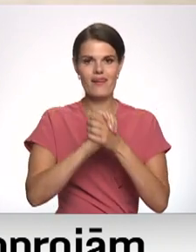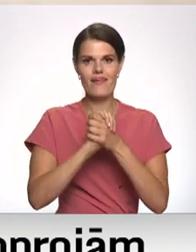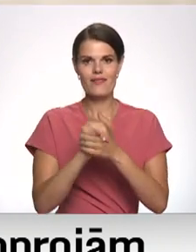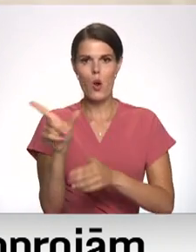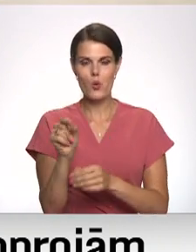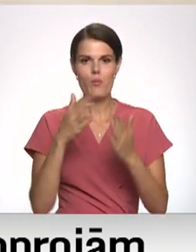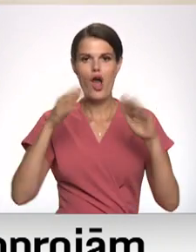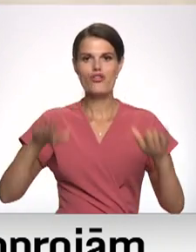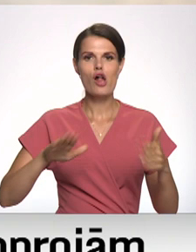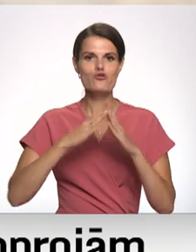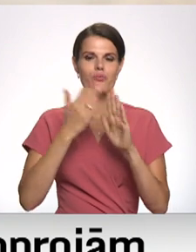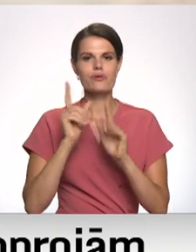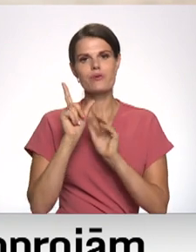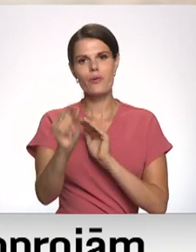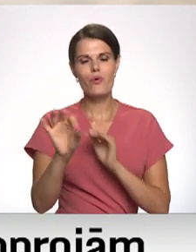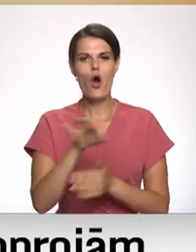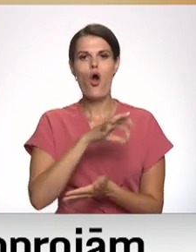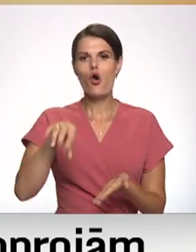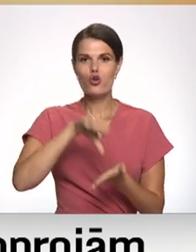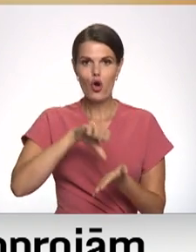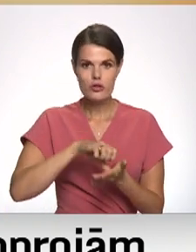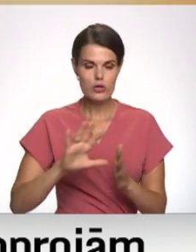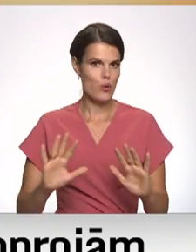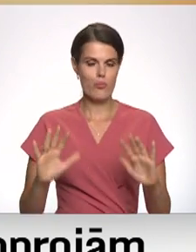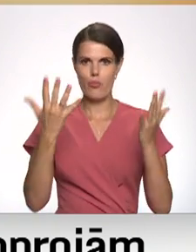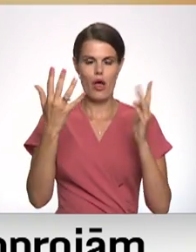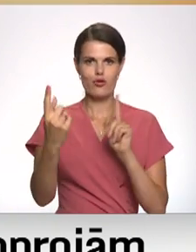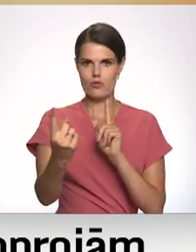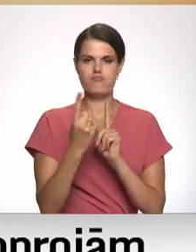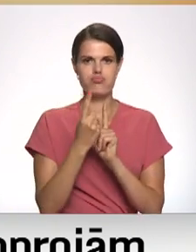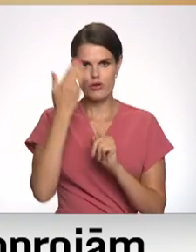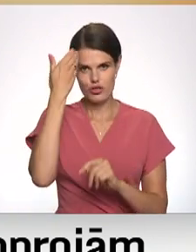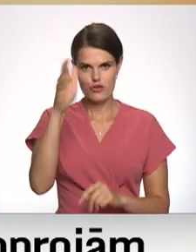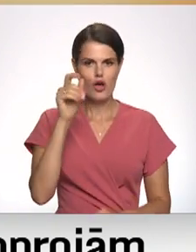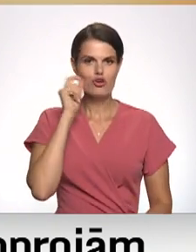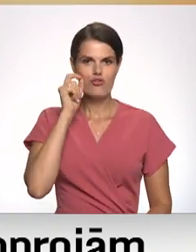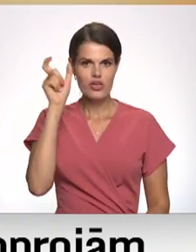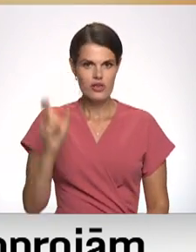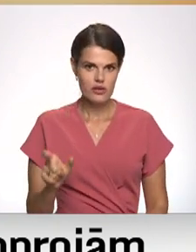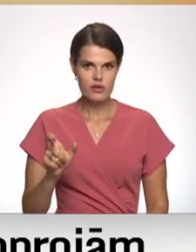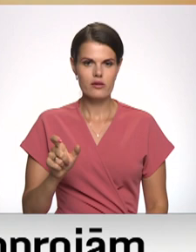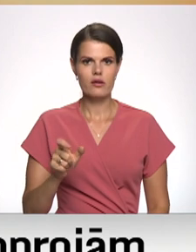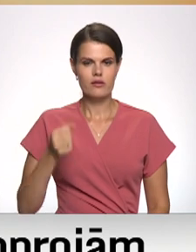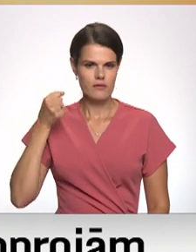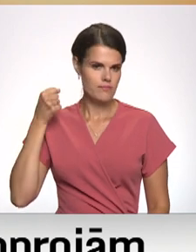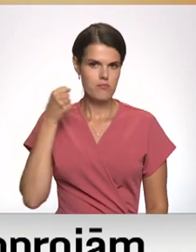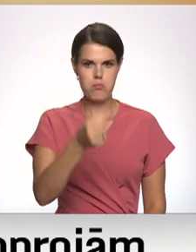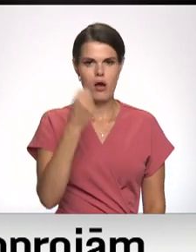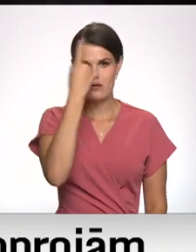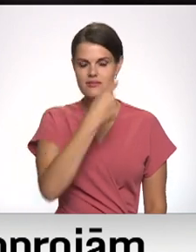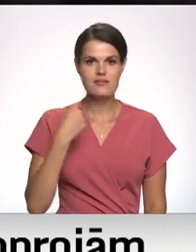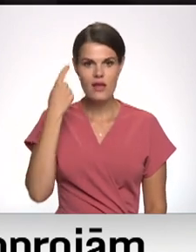no Telšu pilsētiņas devās uz koncertu, kad pēkšņi viņam pienāca klāt nepazīstams vīrietis un spēcīgi iesita pa